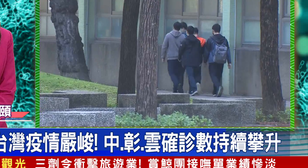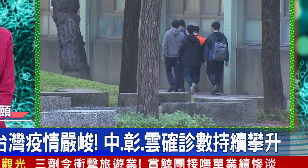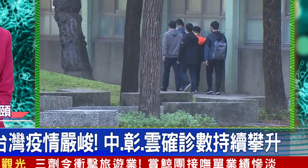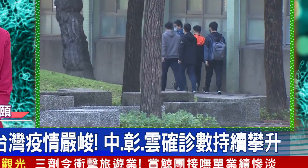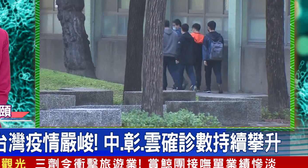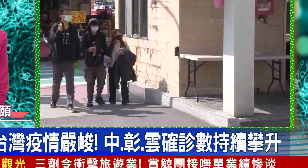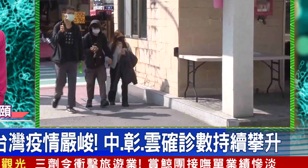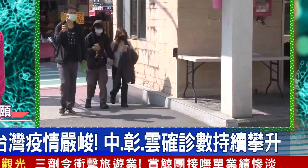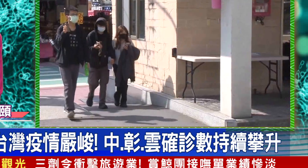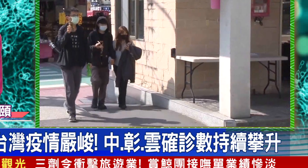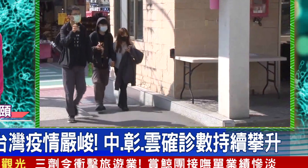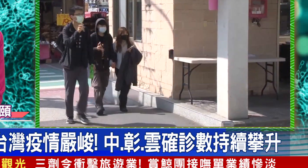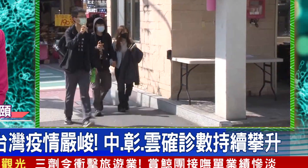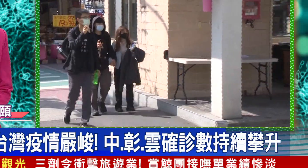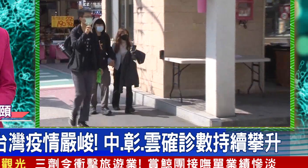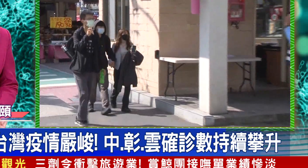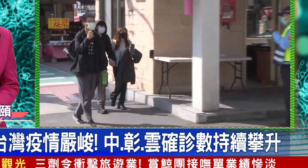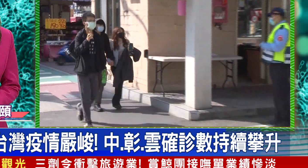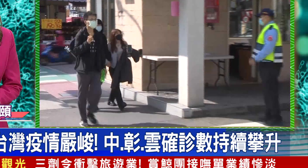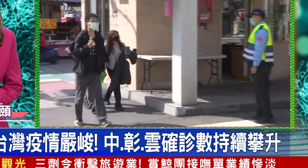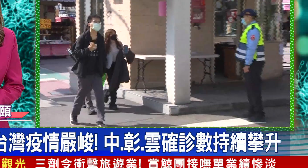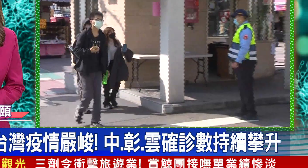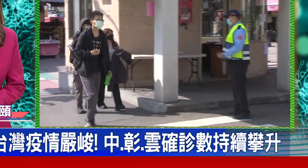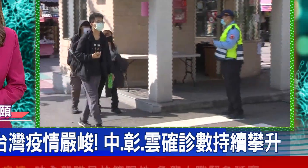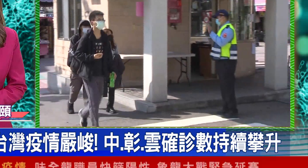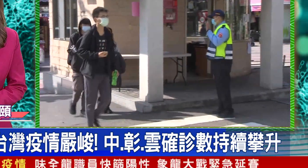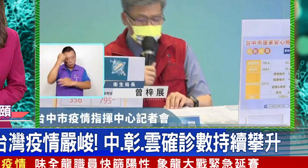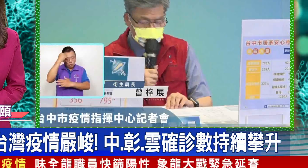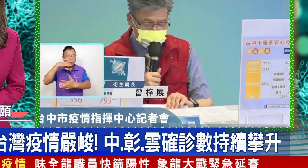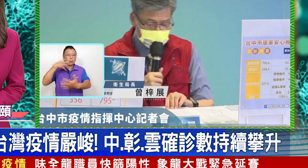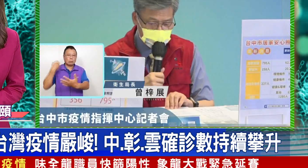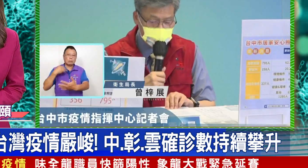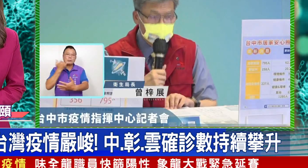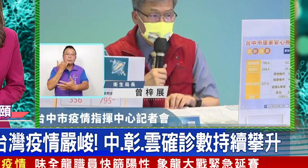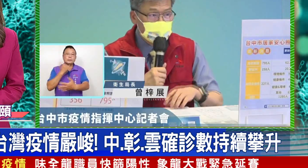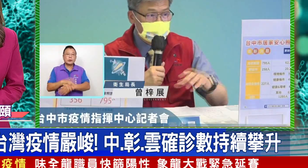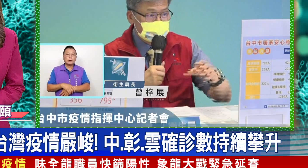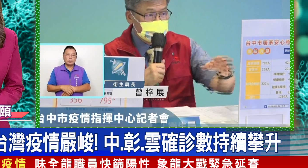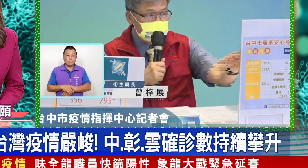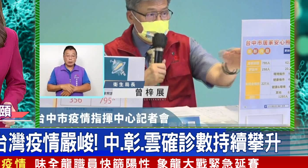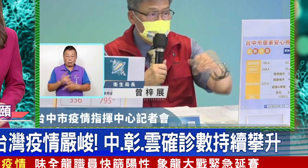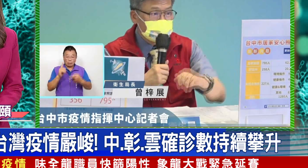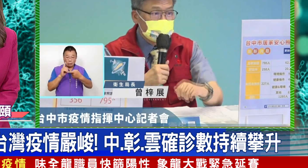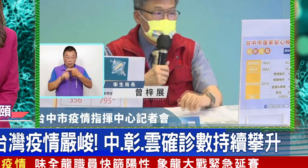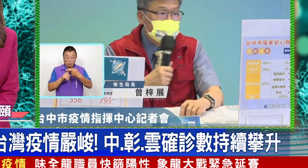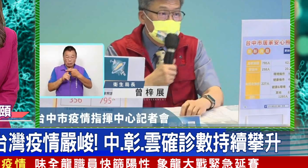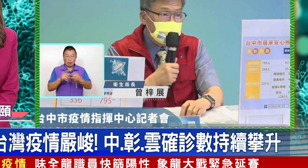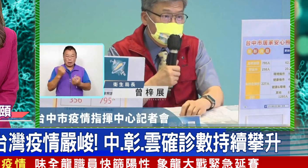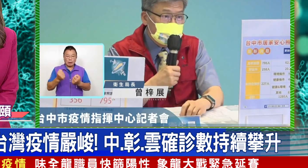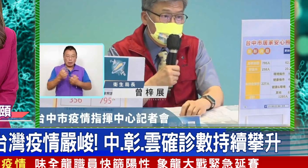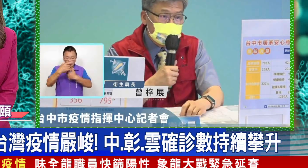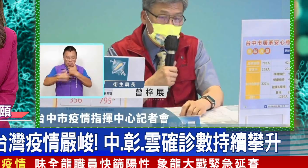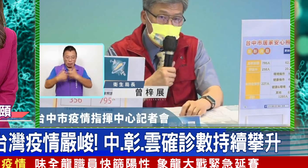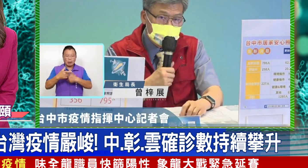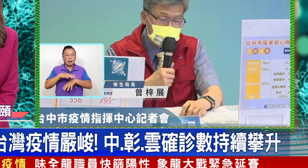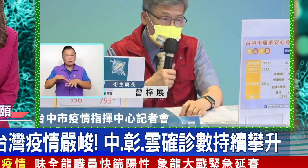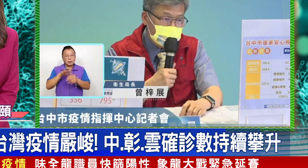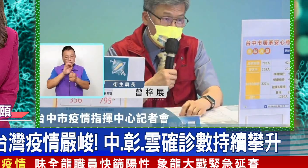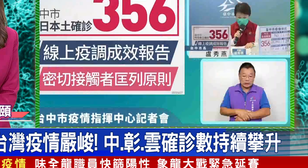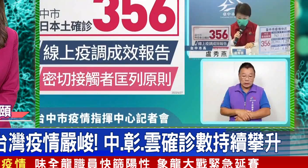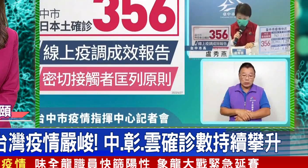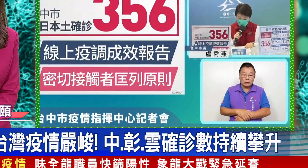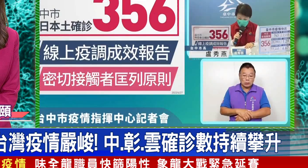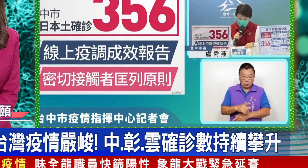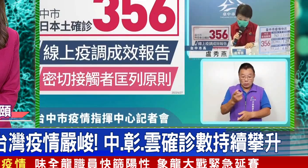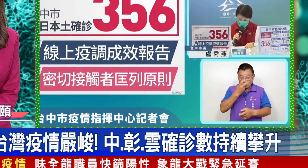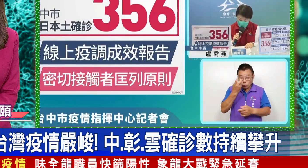来关心云林的确诊人数攀升来到61例，其中跟军营相关的有4人，他们都不是在云林当地服役，而